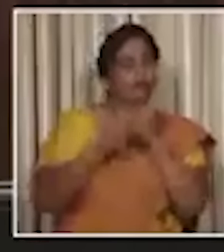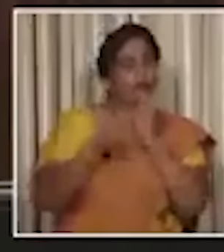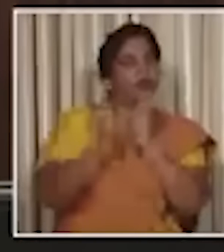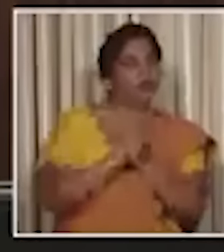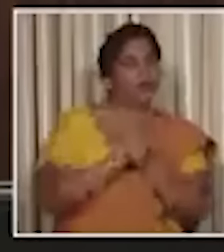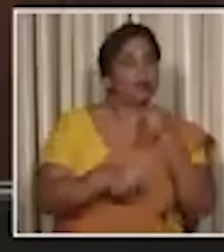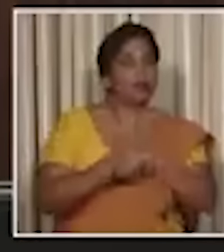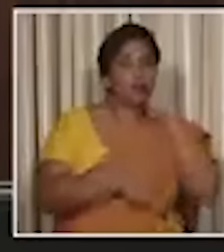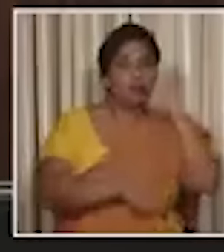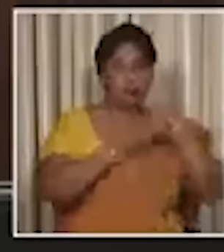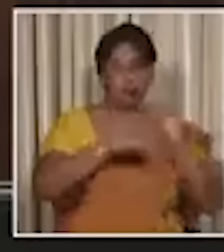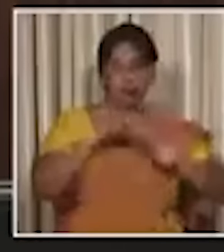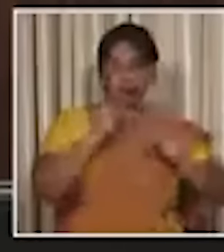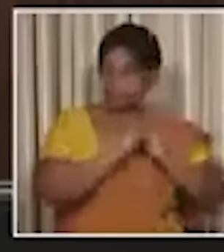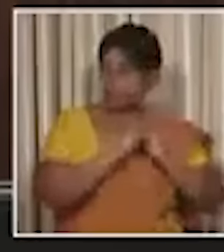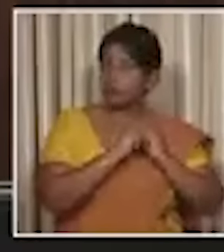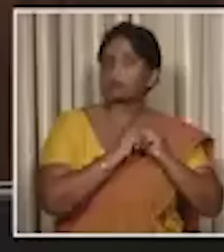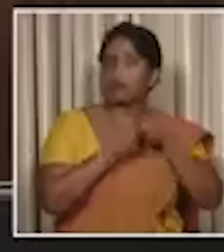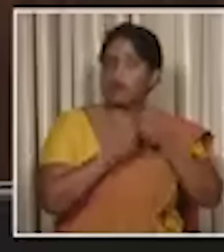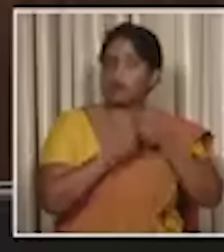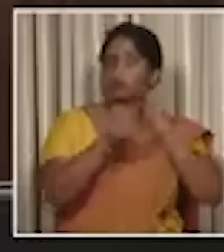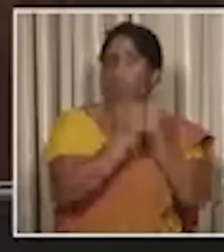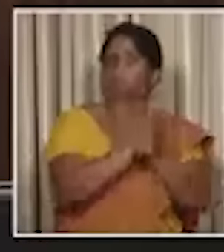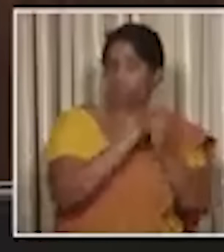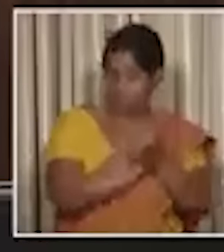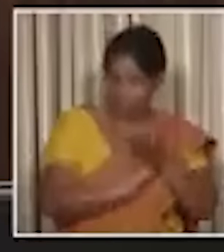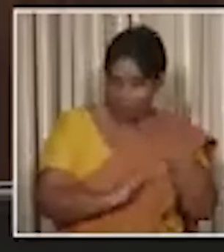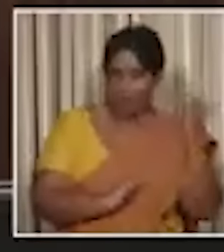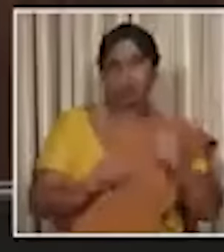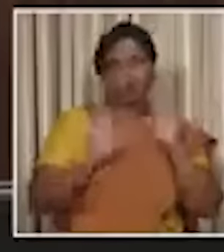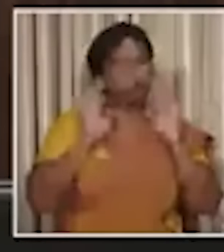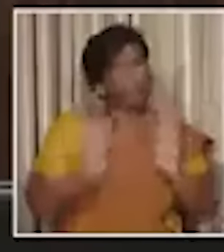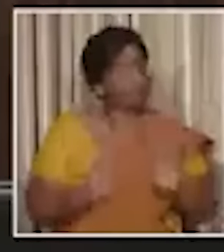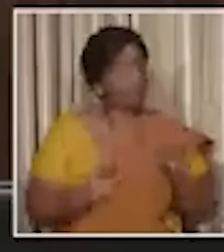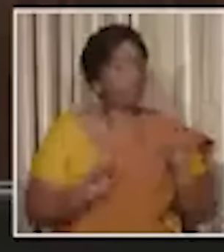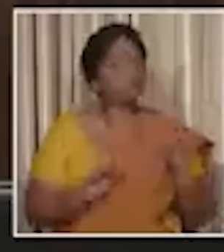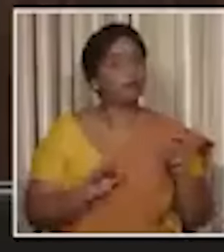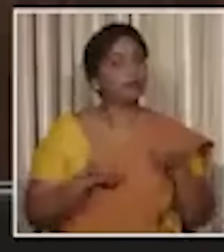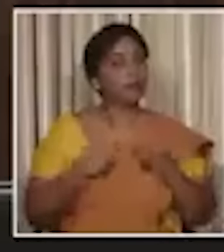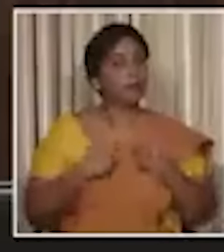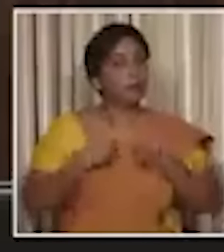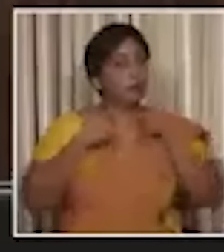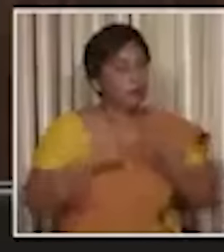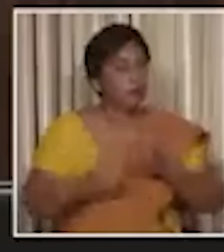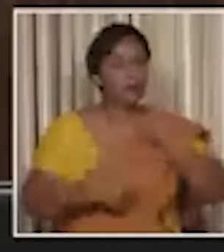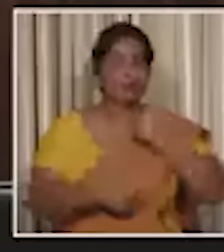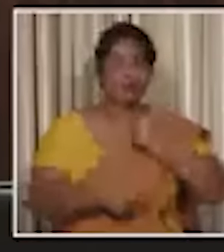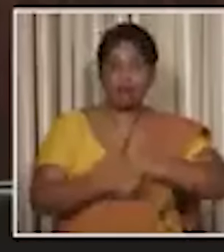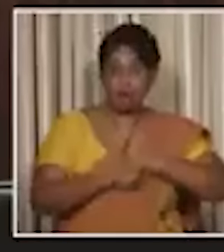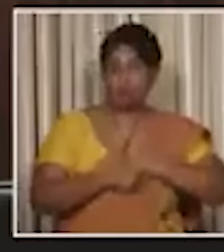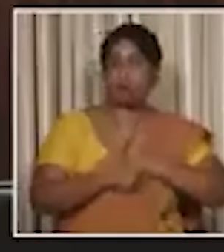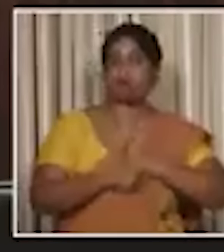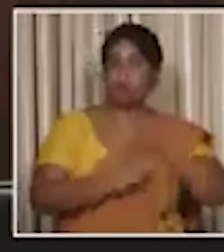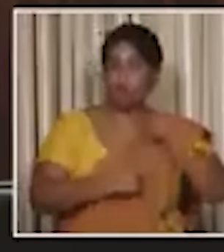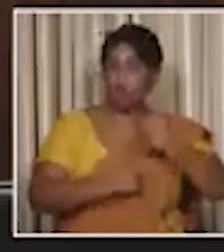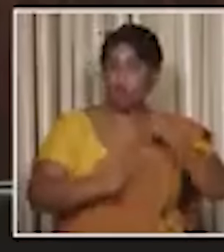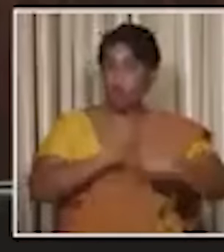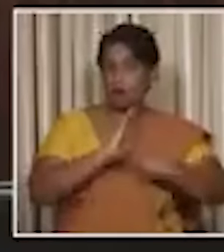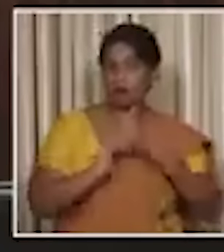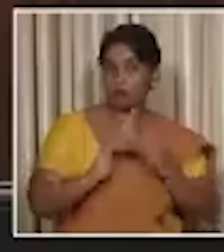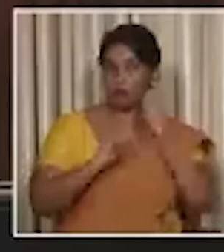மாற்றாமல் அவர்களை வறுமையிலிருந்து மீட்டெடுக்க முடியாது. அதே போல் கடற்றொழில்துறை எடுத்துக்கொண்டால், கடற்றொழிலில்